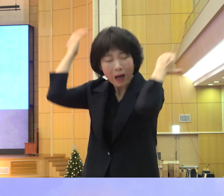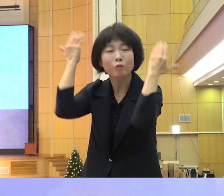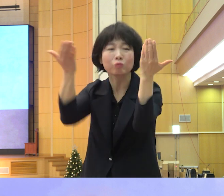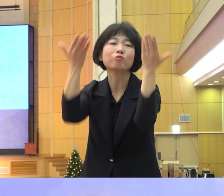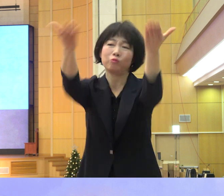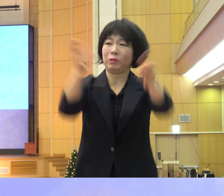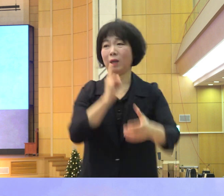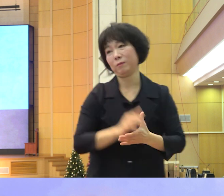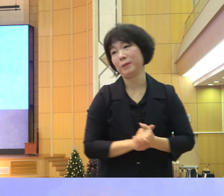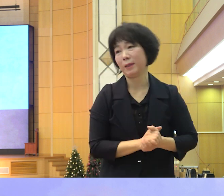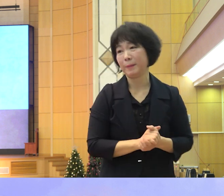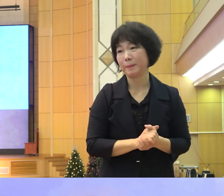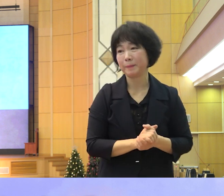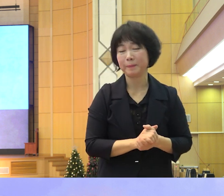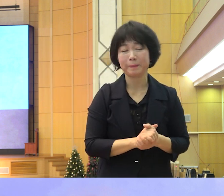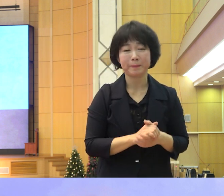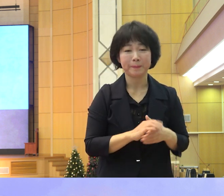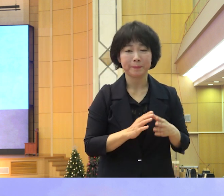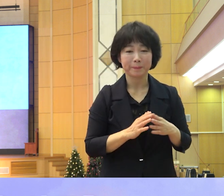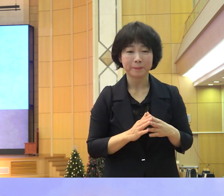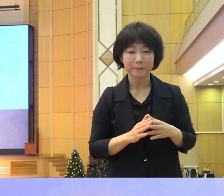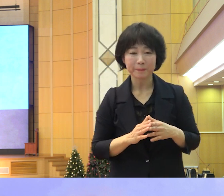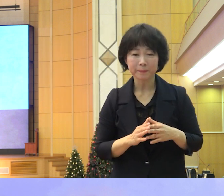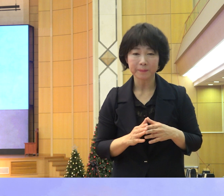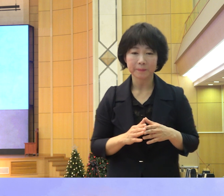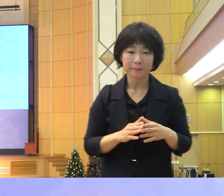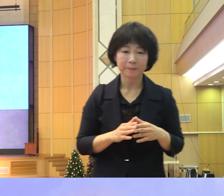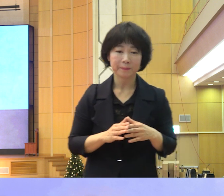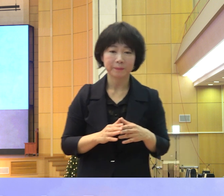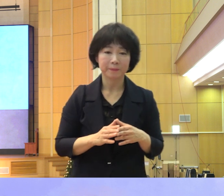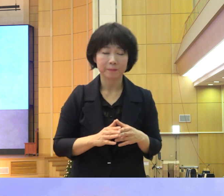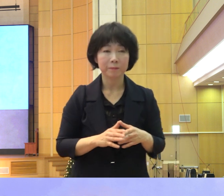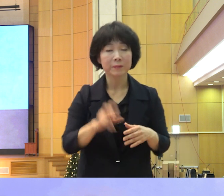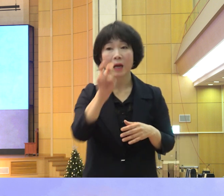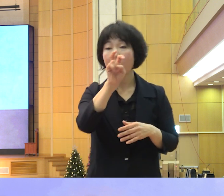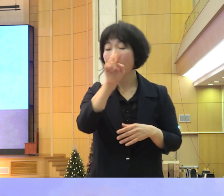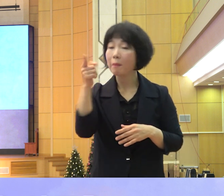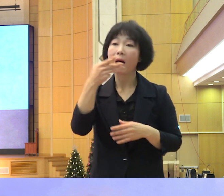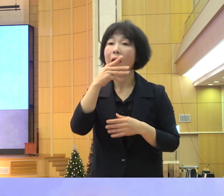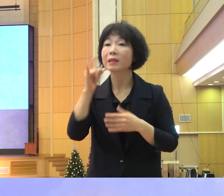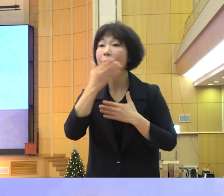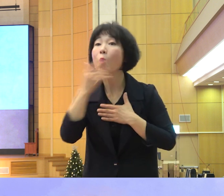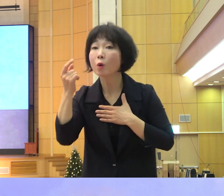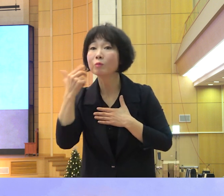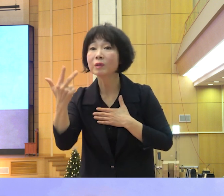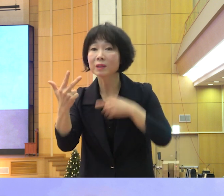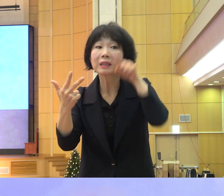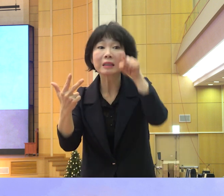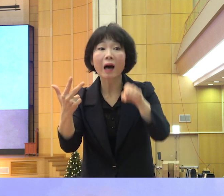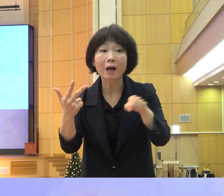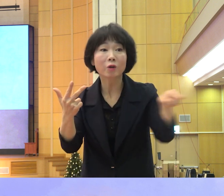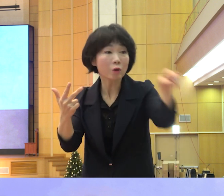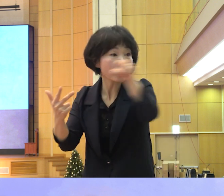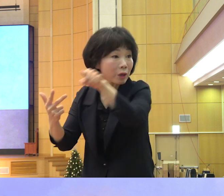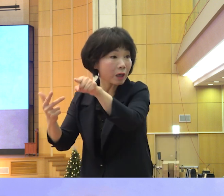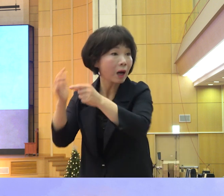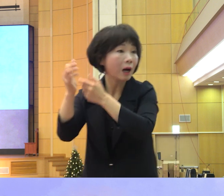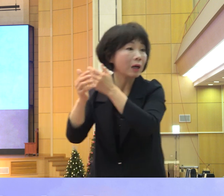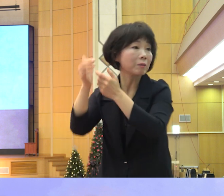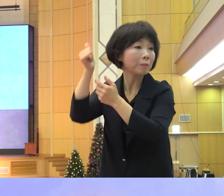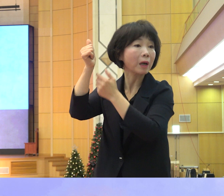주시느니라. 할렐루야. 그러니까 마태음 찾지 마시고 마태음 7장에 보면요, 구하라 주실